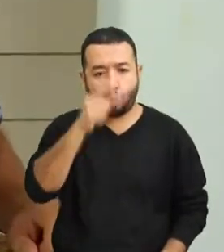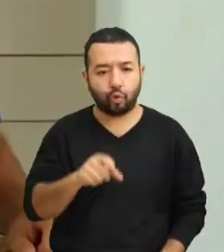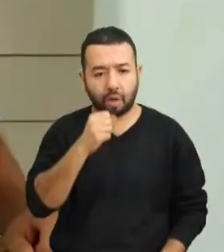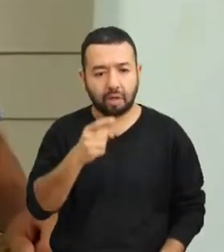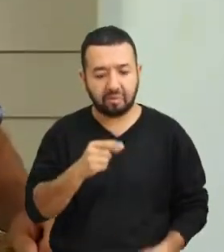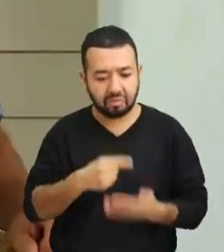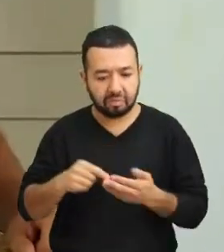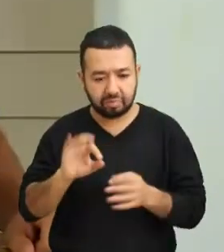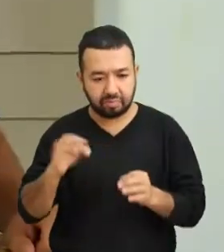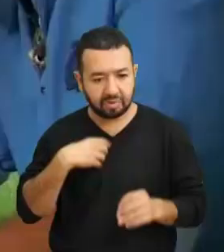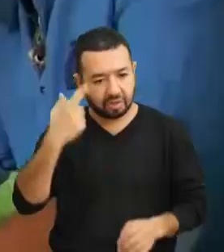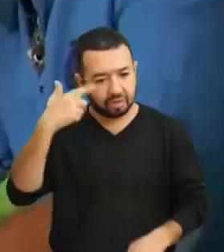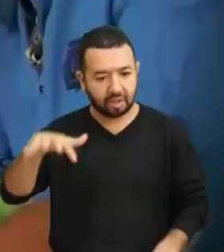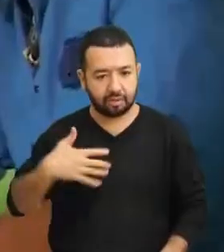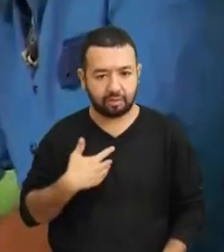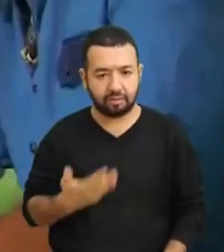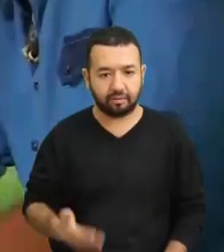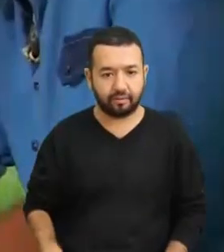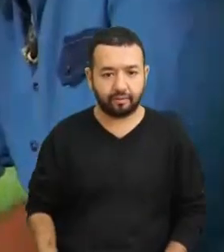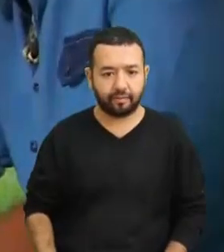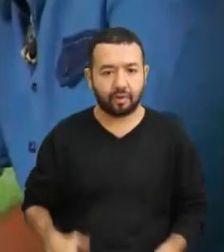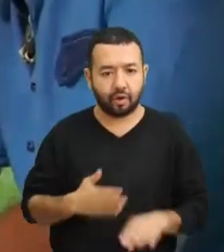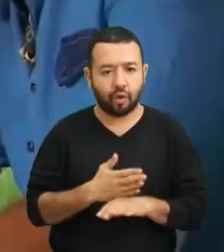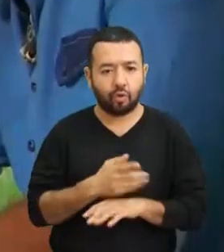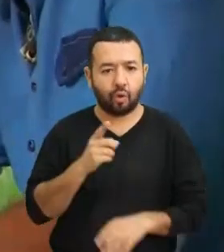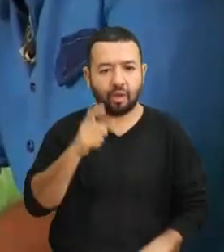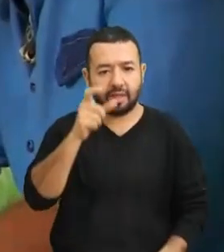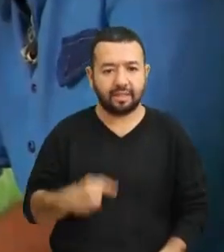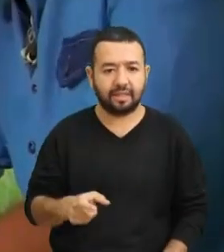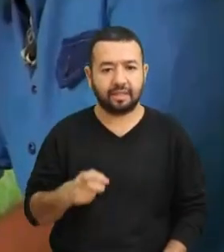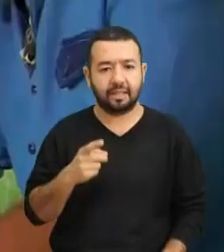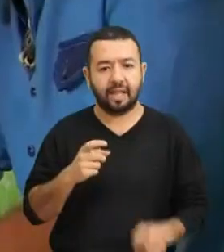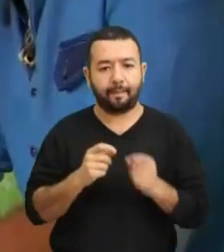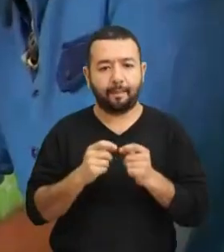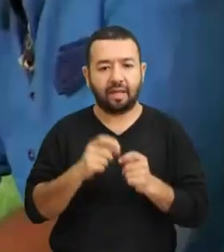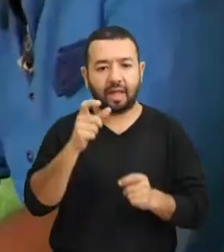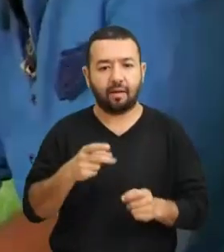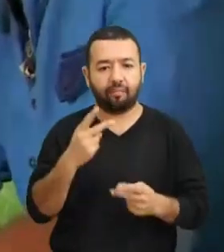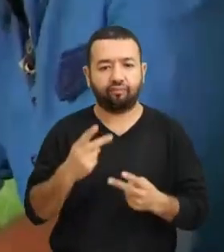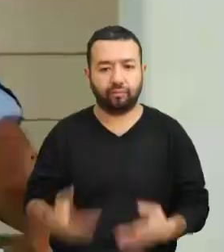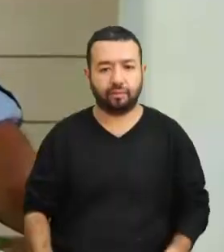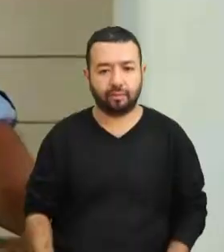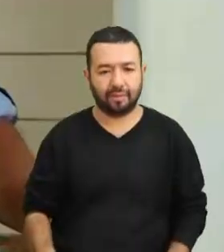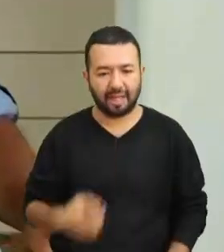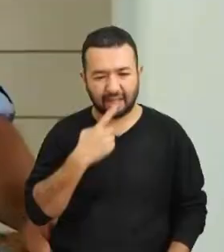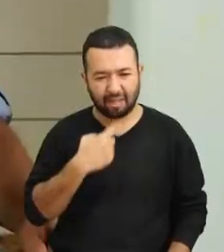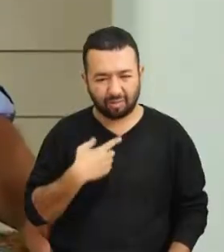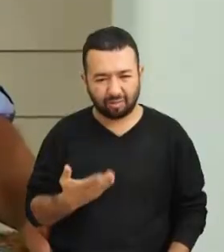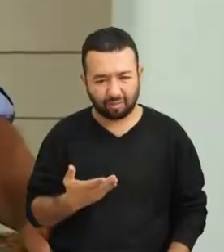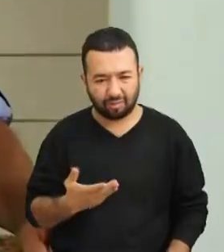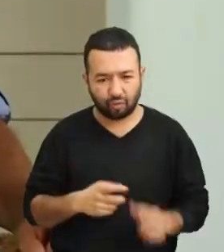incelik görünce şaşırıyor insan Şükrü. Doğru efendim. O sizin kendi şahsi baltalığınız. Sağ ol. Ne diyorsun sen